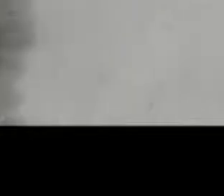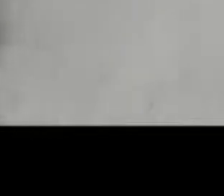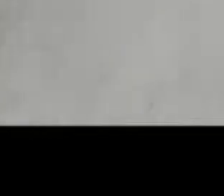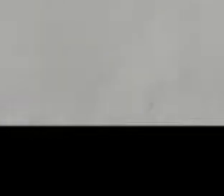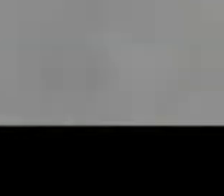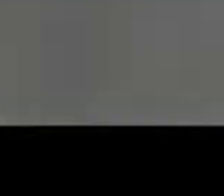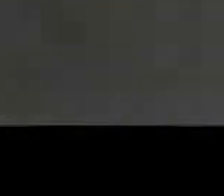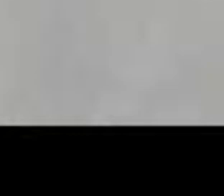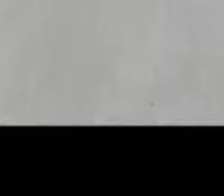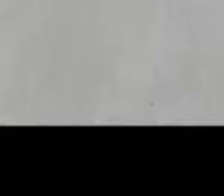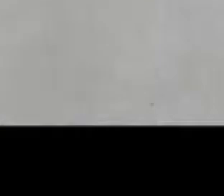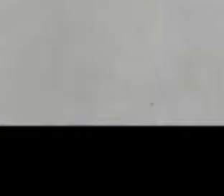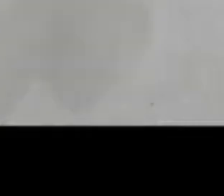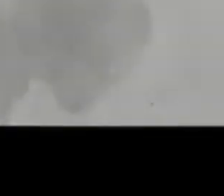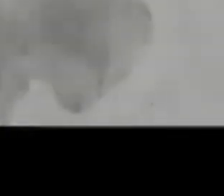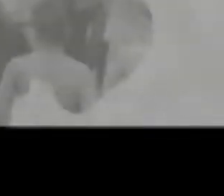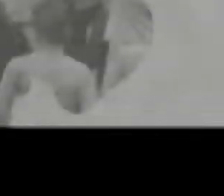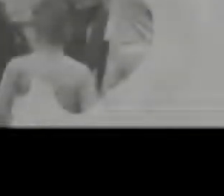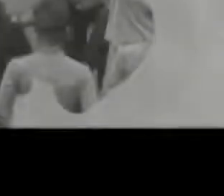sebelum fajar.